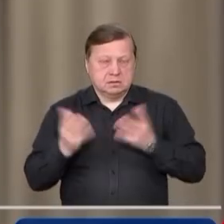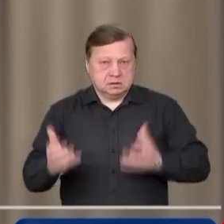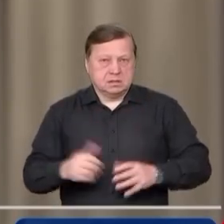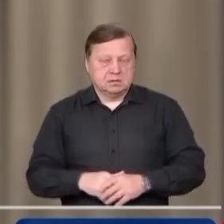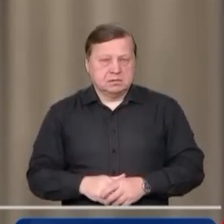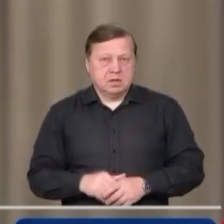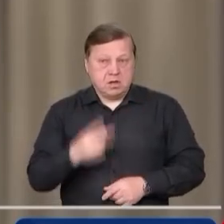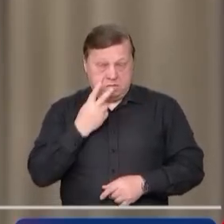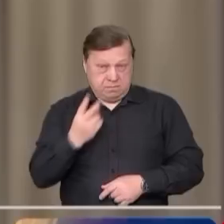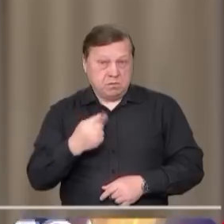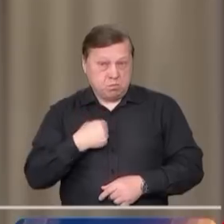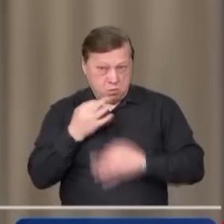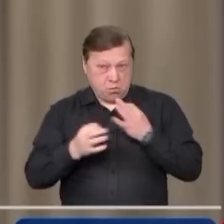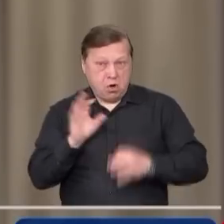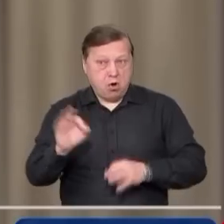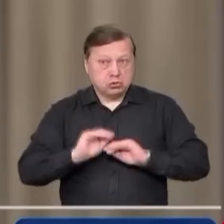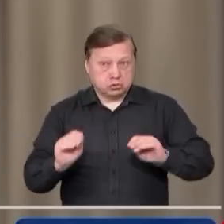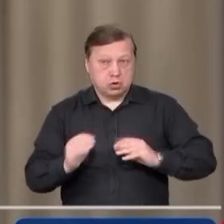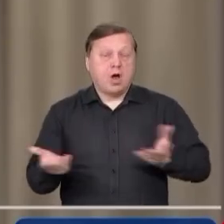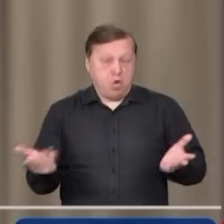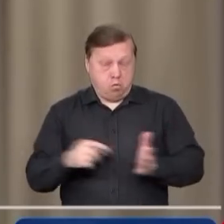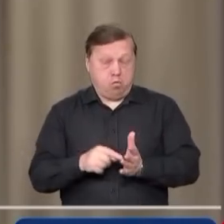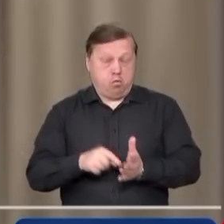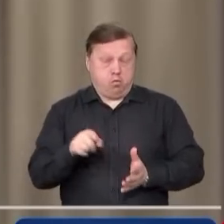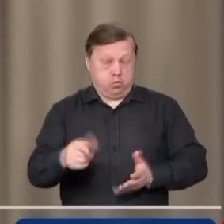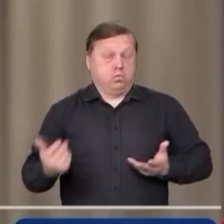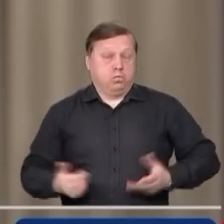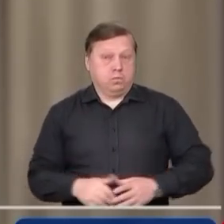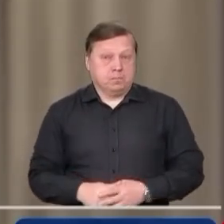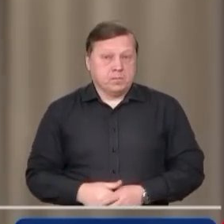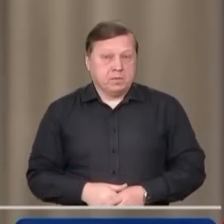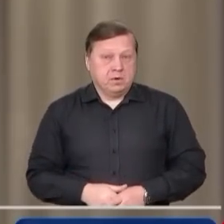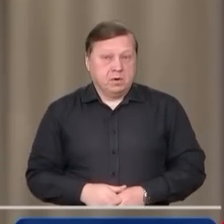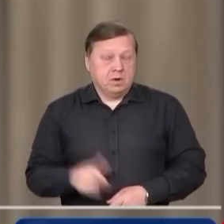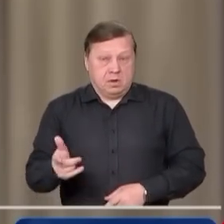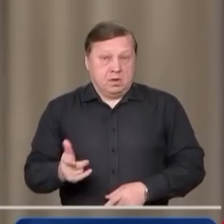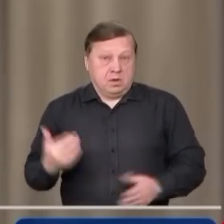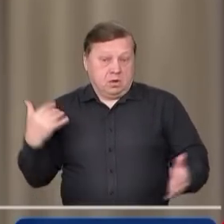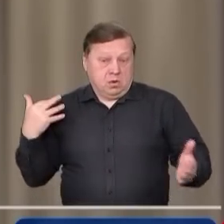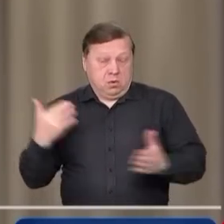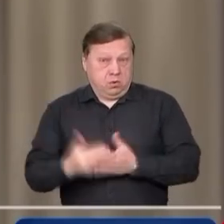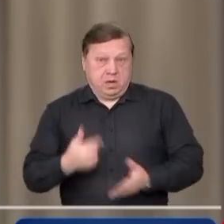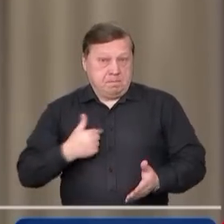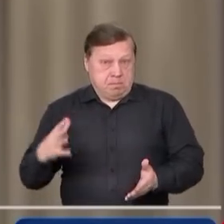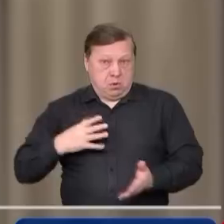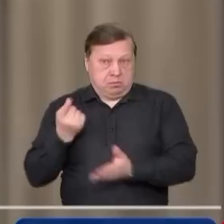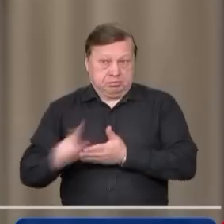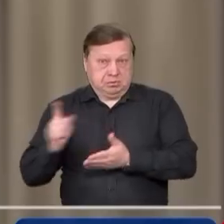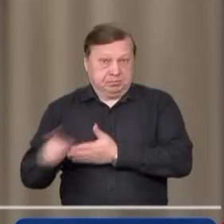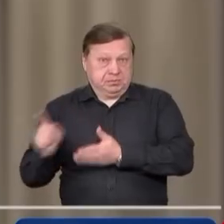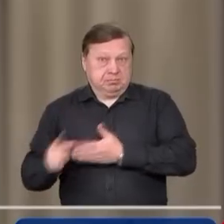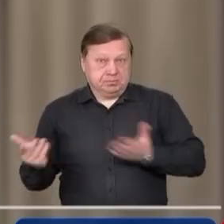dodatkowych szkoleniach. To jest coś, czego nie udawało nam się do tej pory osiągnąć.